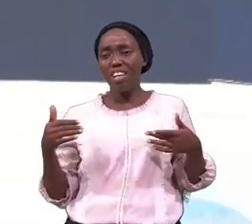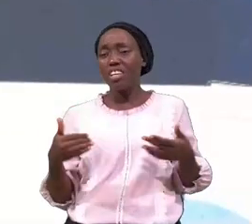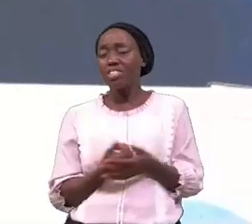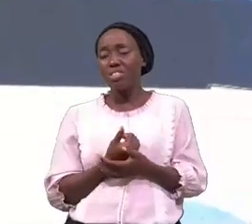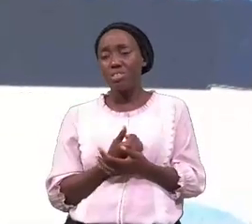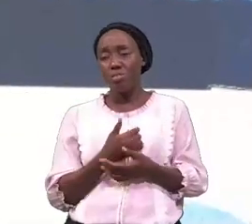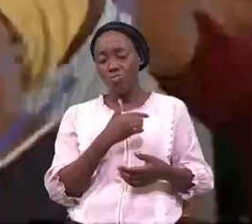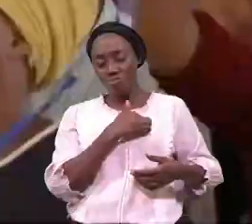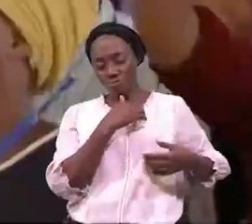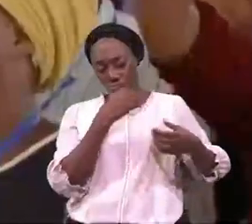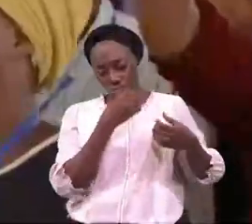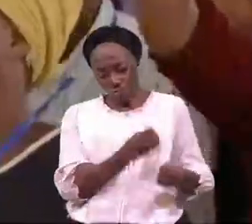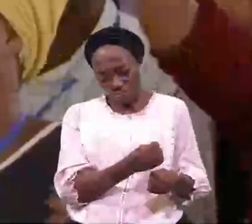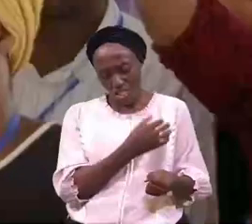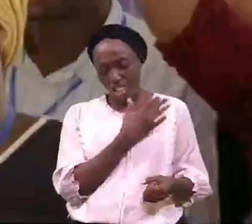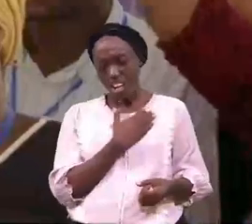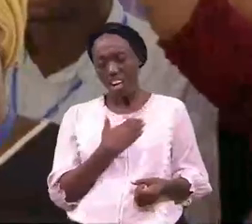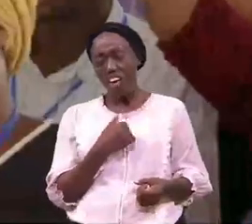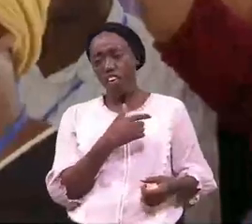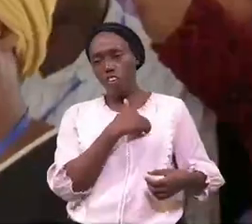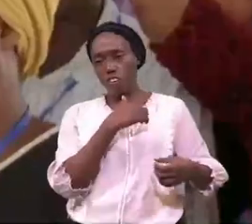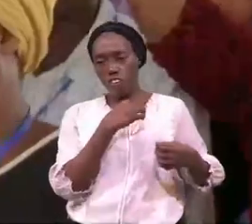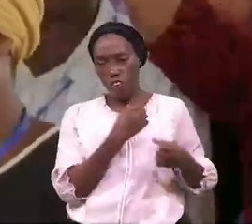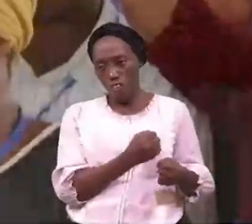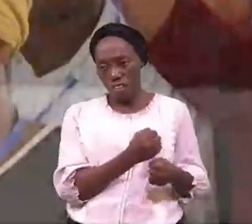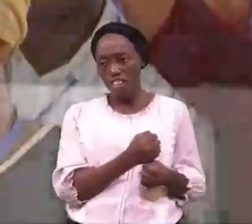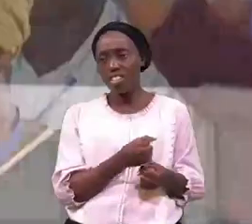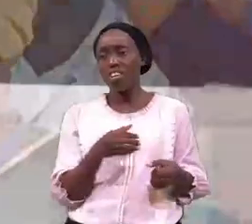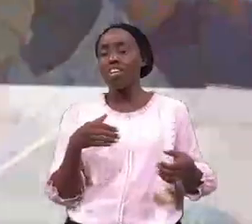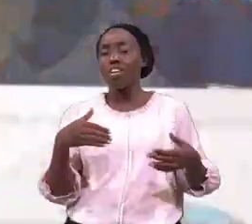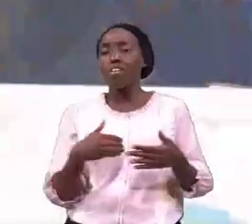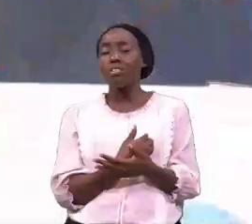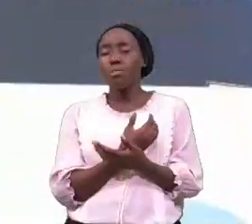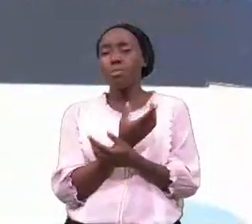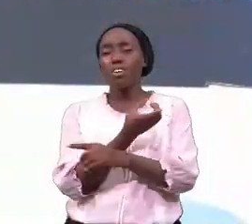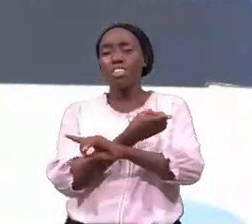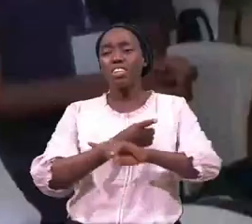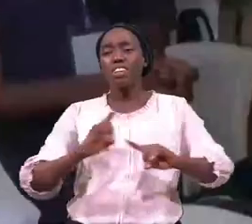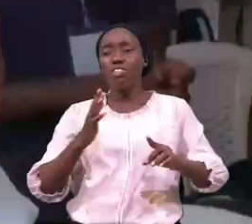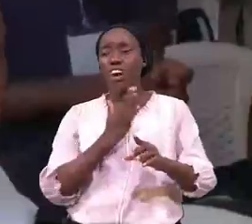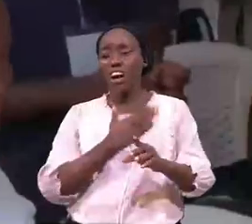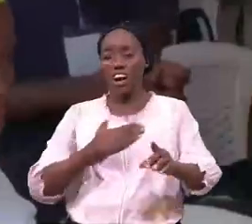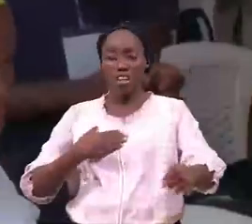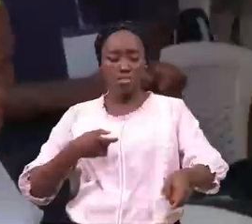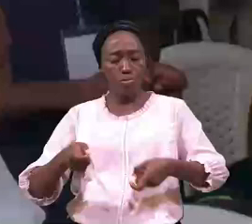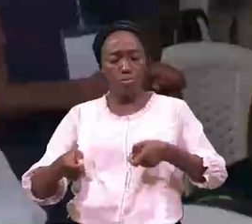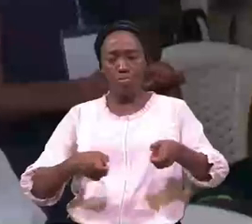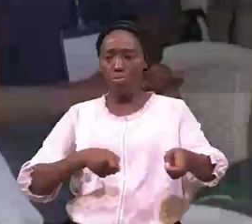Un nouveau courage, une nouvelle assurance. Une nouvelle délivrance et une nouvelle domination.